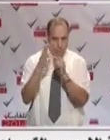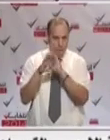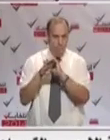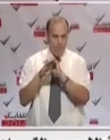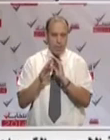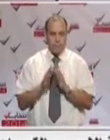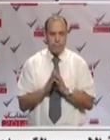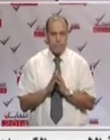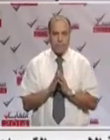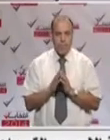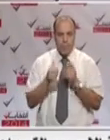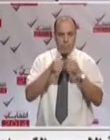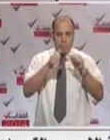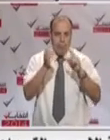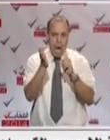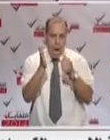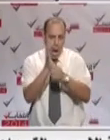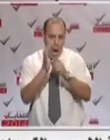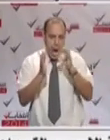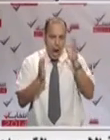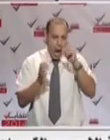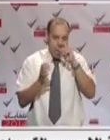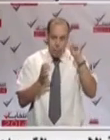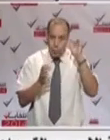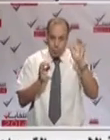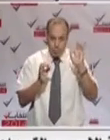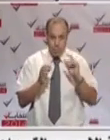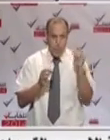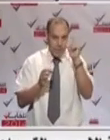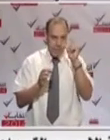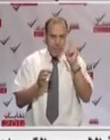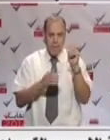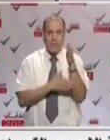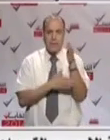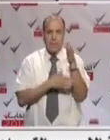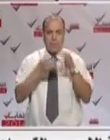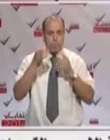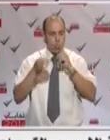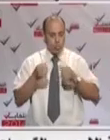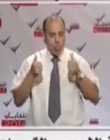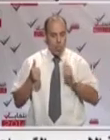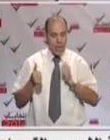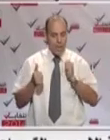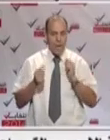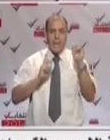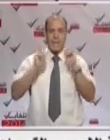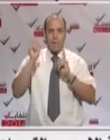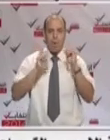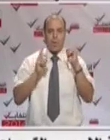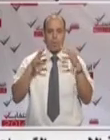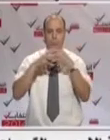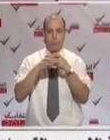كبرى ترسيخ الهويه العربيه الاسلاميه لتونس استقلاليه القرار الوطني الديمقراطيه